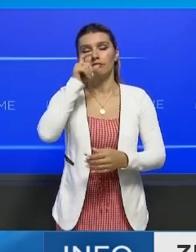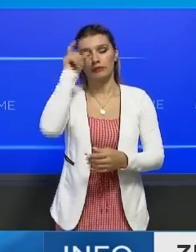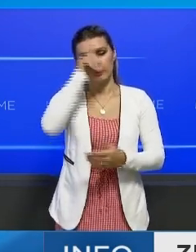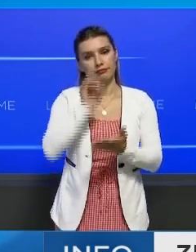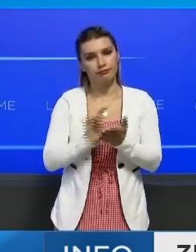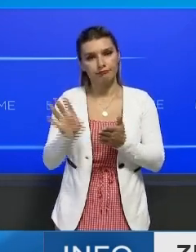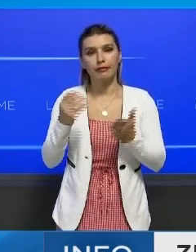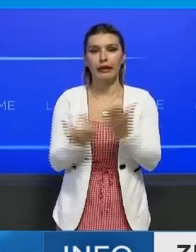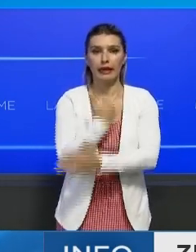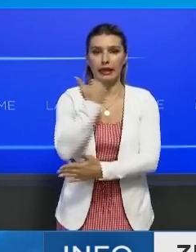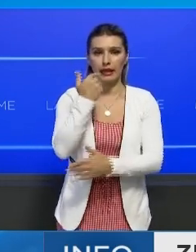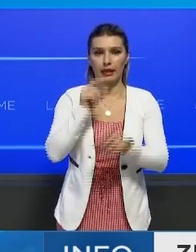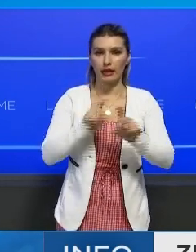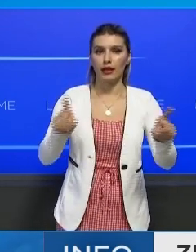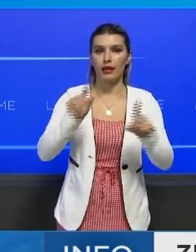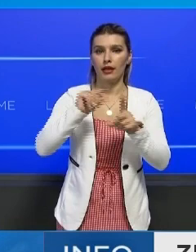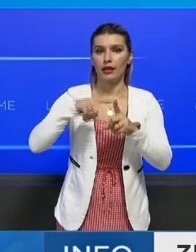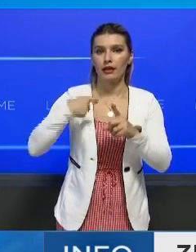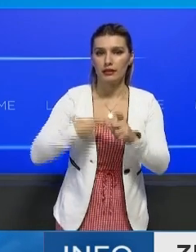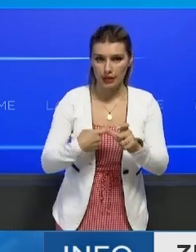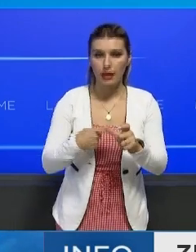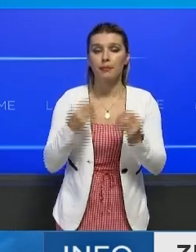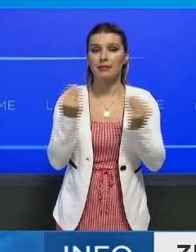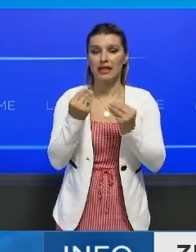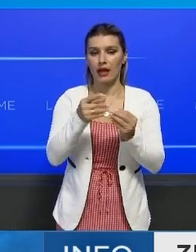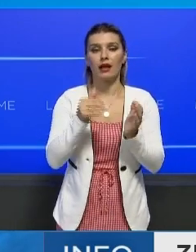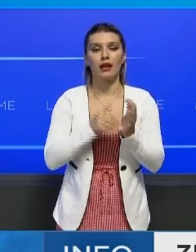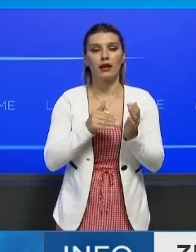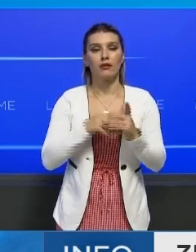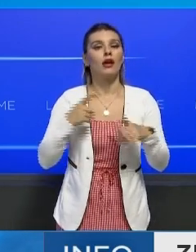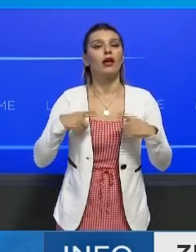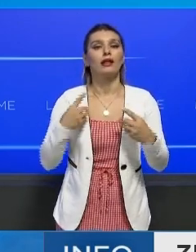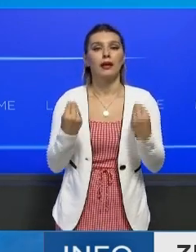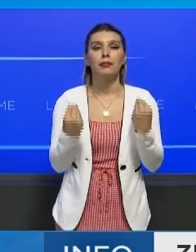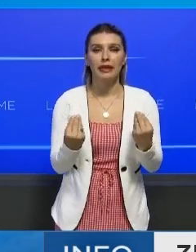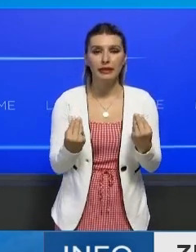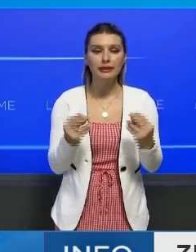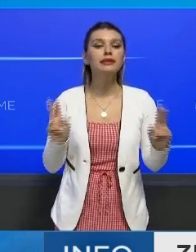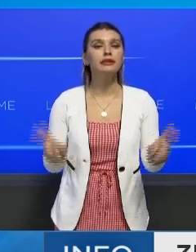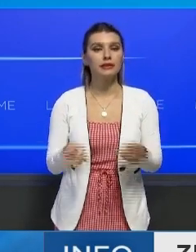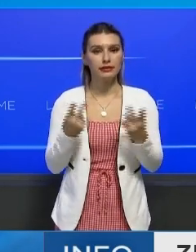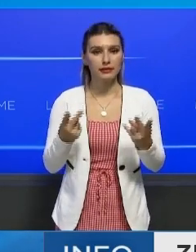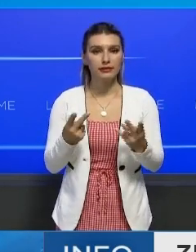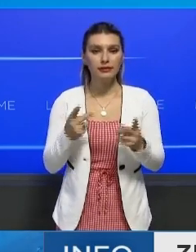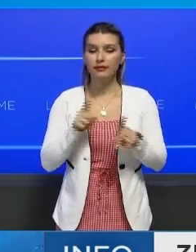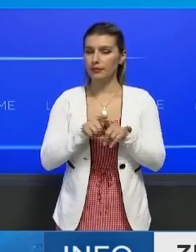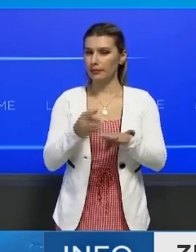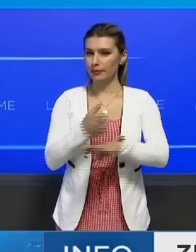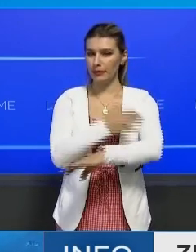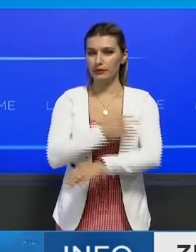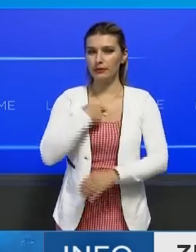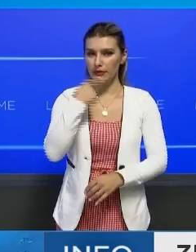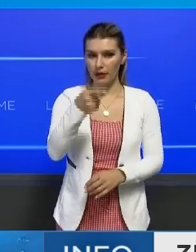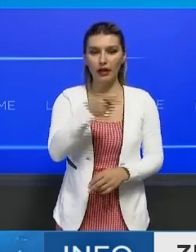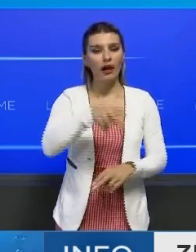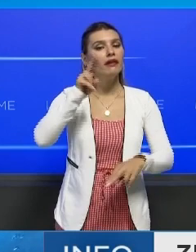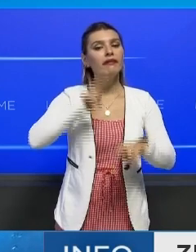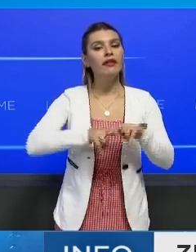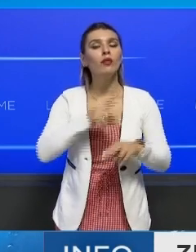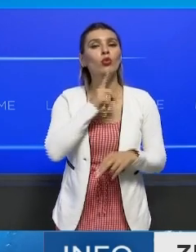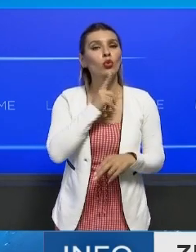targa RKS me qëllim që t'i kthehen ligjshmërisë. Si ka dhe në fillim, do të thonë ky vendim është